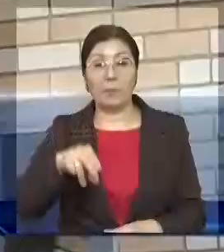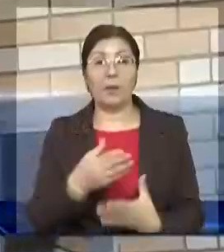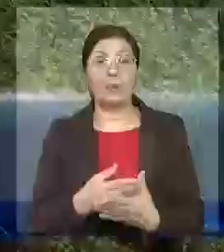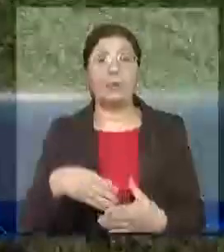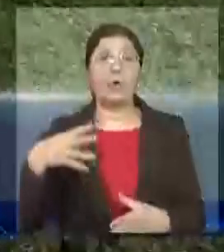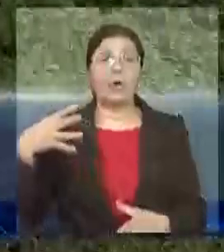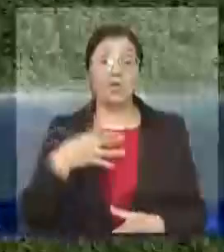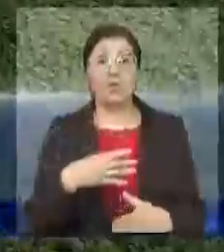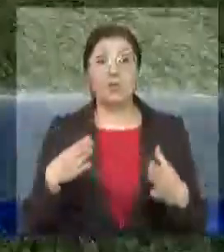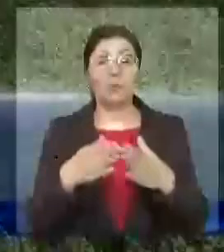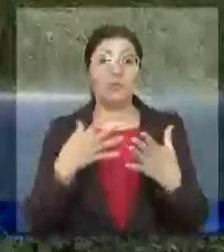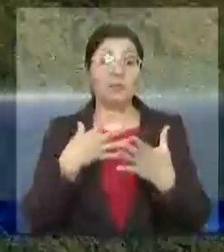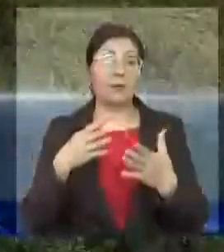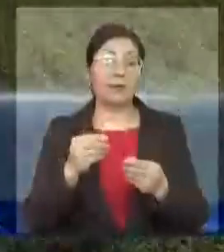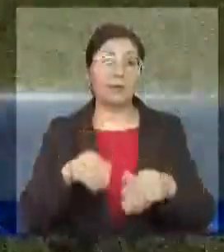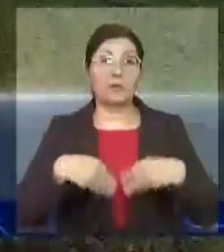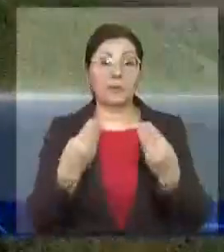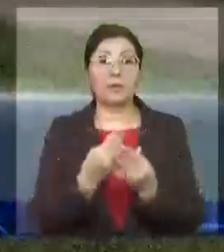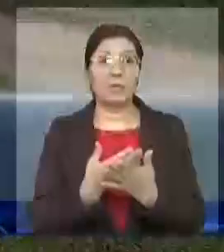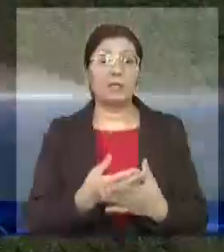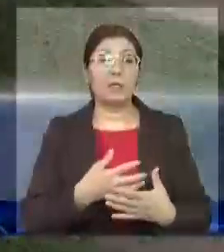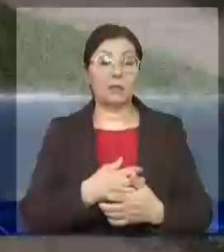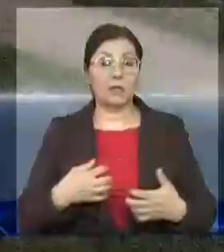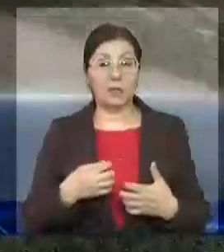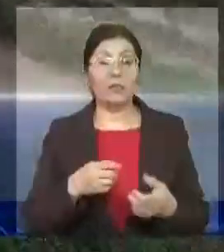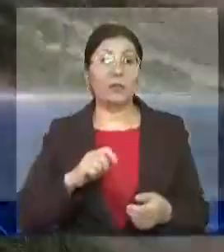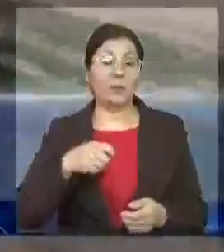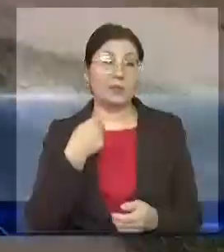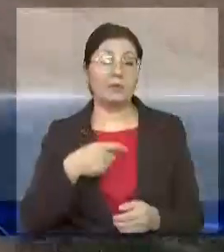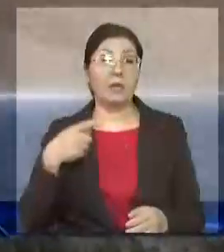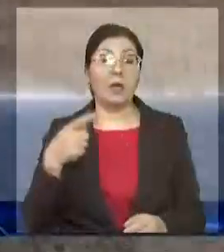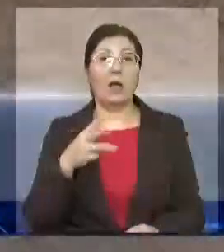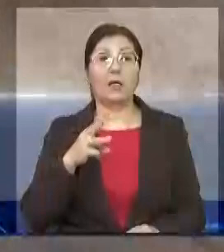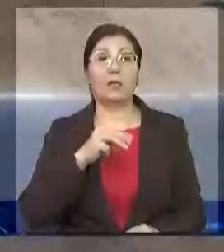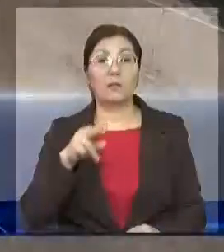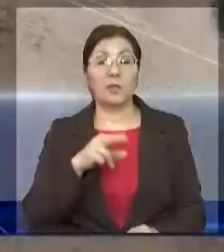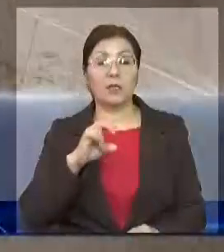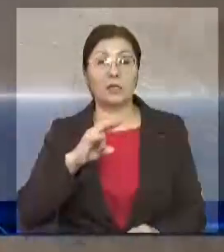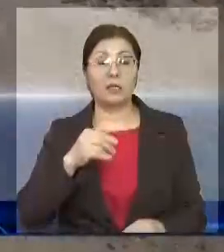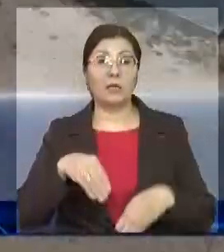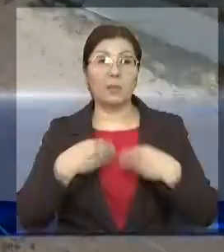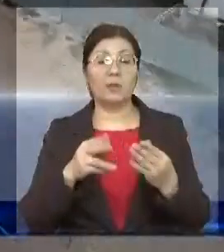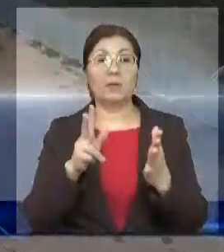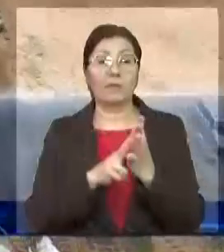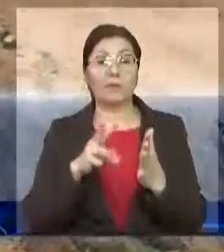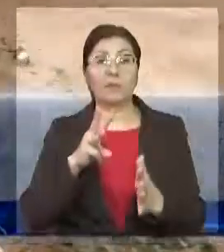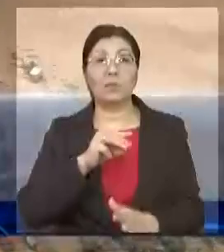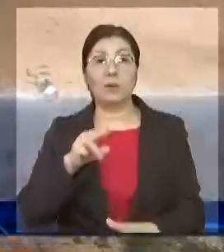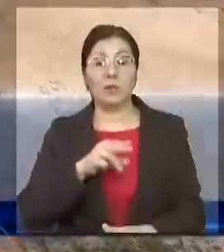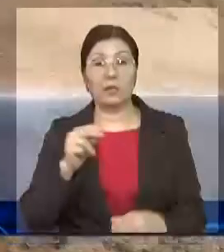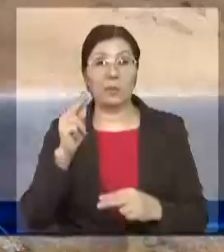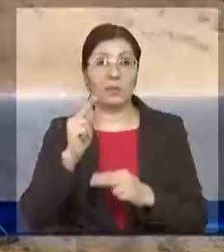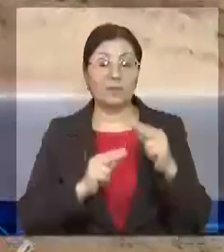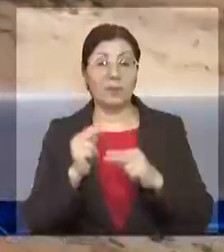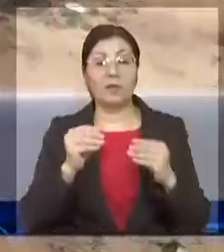4000 семей. Объем государственной помощи за павший скот составил свыше 1 миллиарда тенге. Порядка 8 миллиардов тенге выделено на